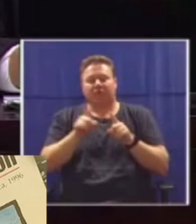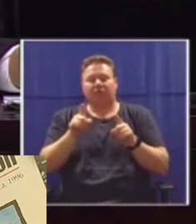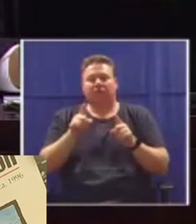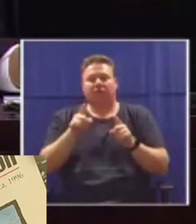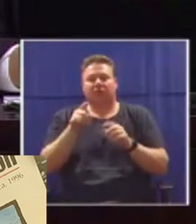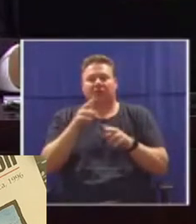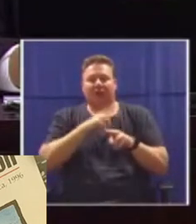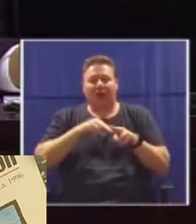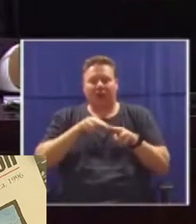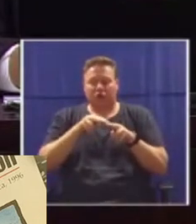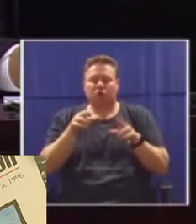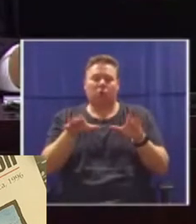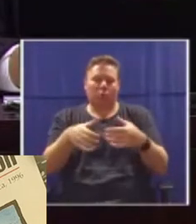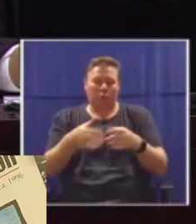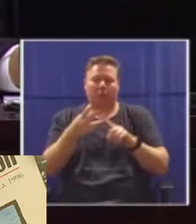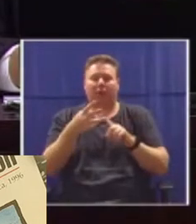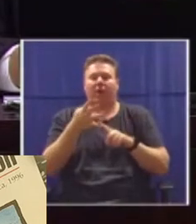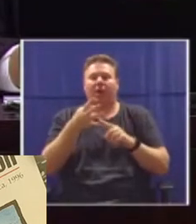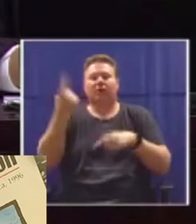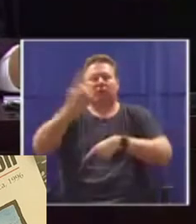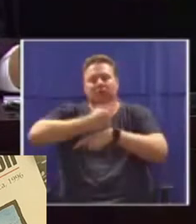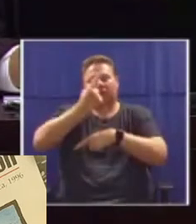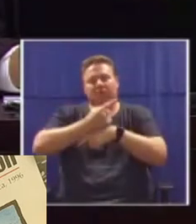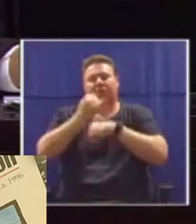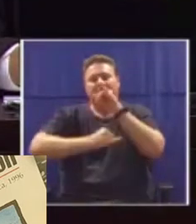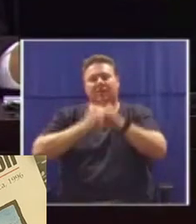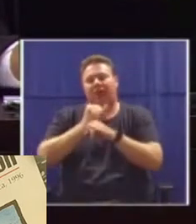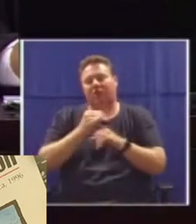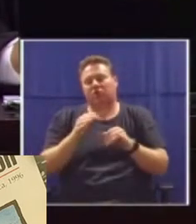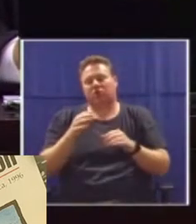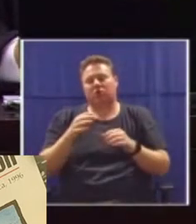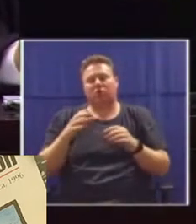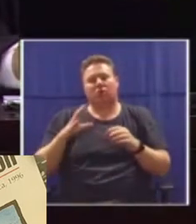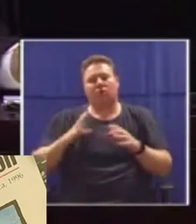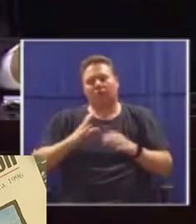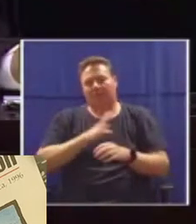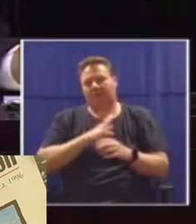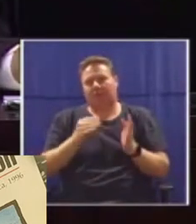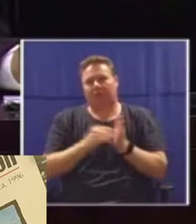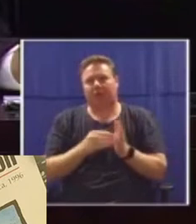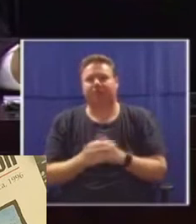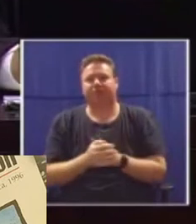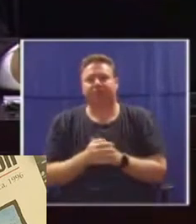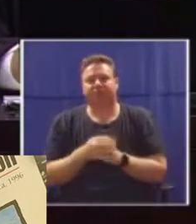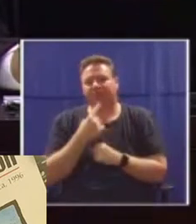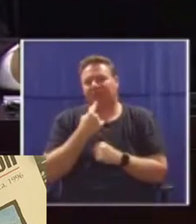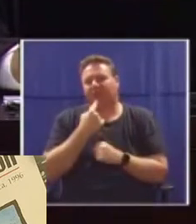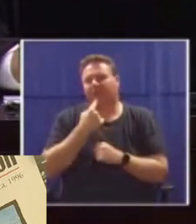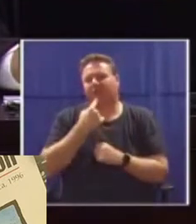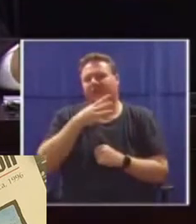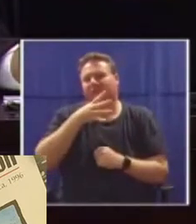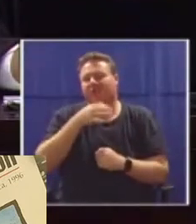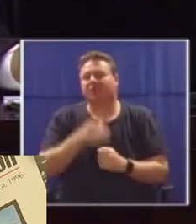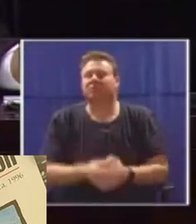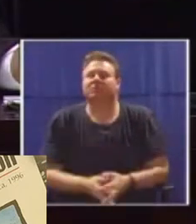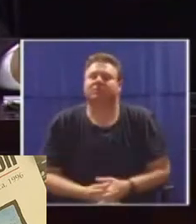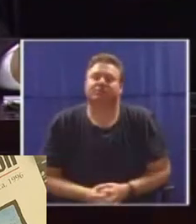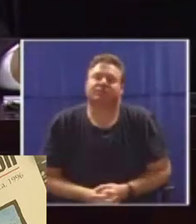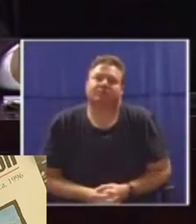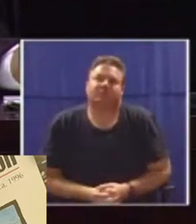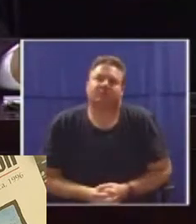road transport agency regulatory committees. Die beginsel van onpartydigheid is